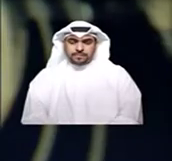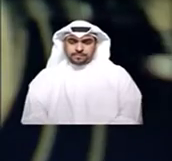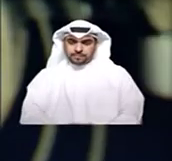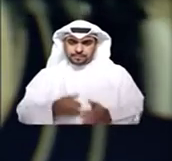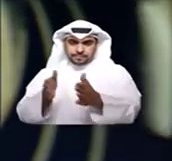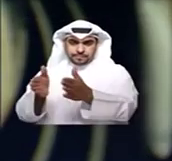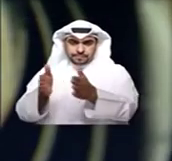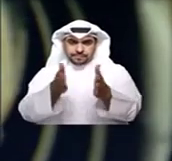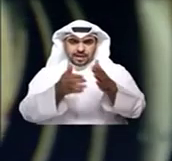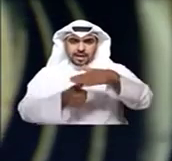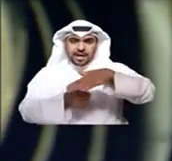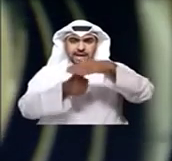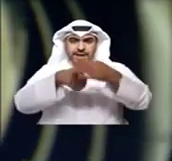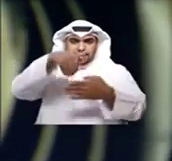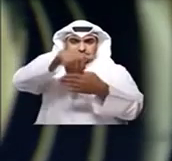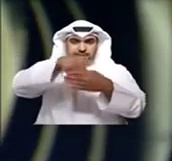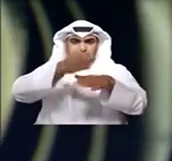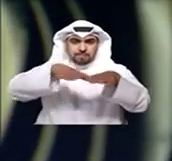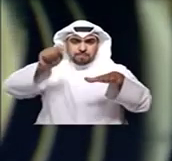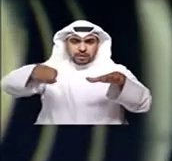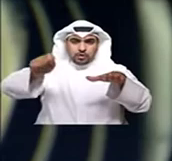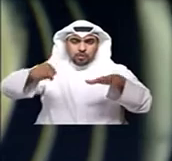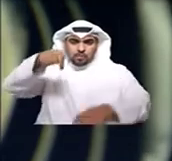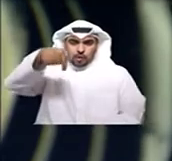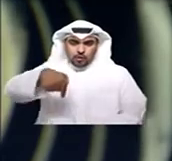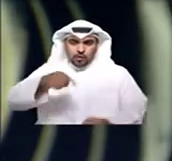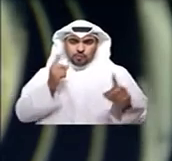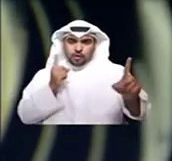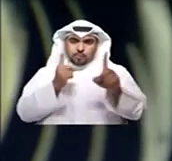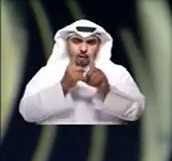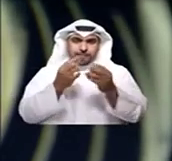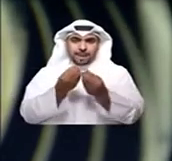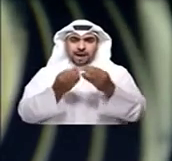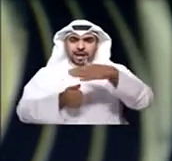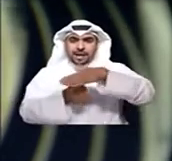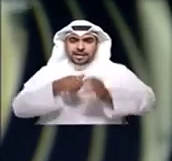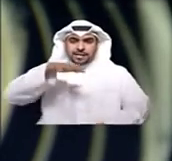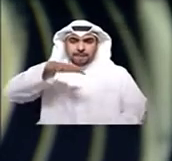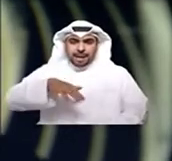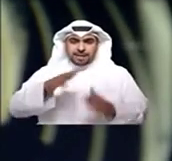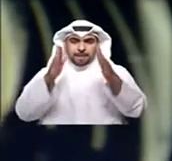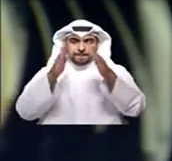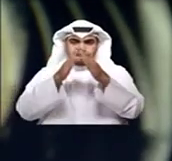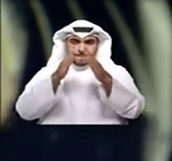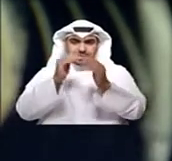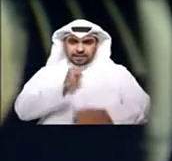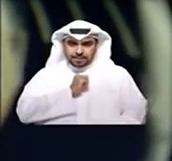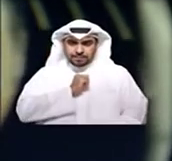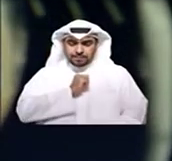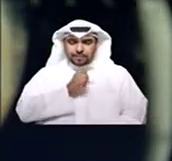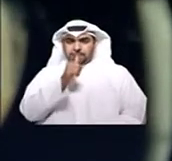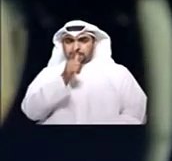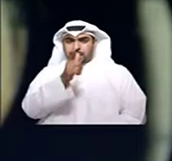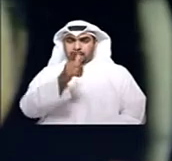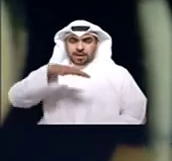أكد رئيس مجلس الأمة مرزوق علي الغانم اليوم خلال لقائه مع رئيس جمهورية مصر العربية عبد الفتاح السيسي استثنائية العلاقات